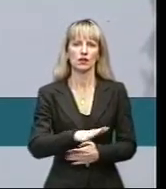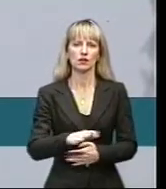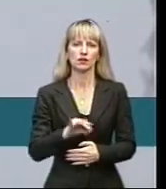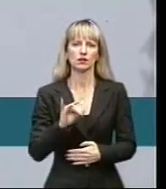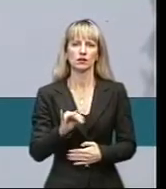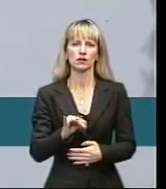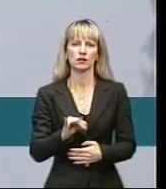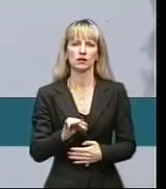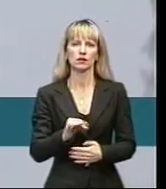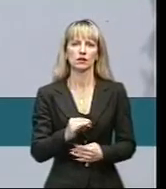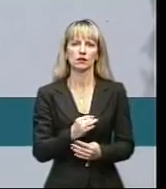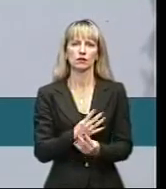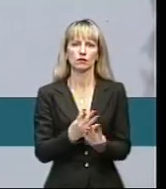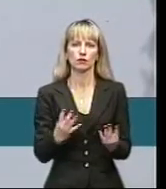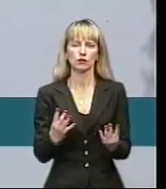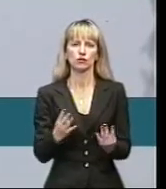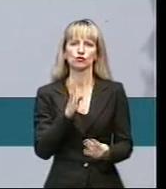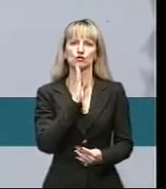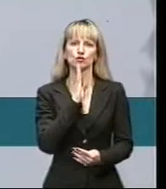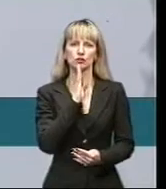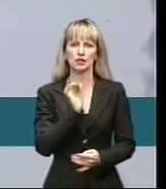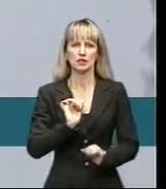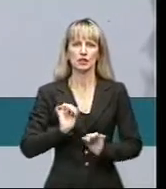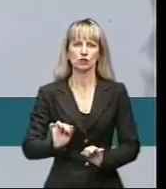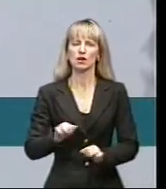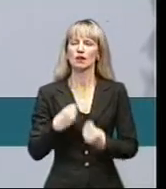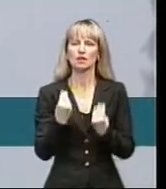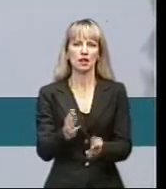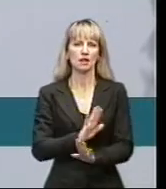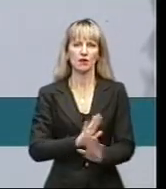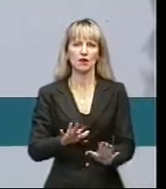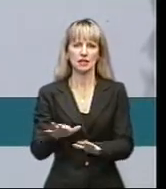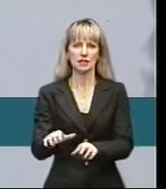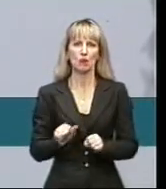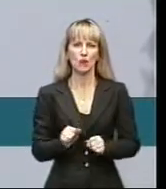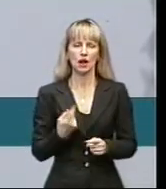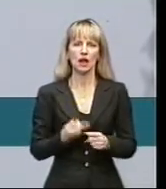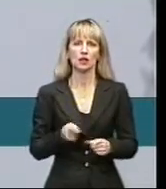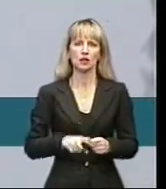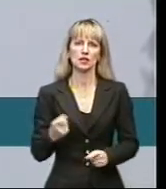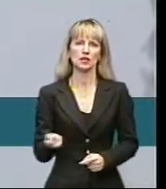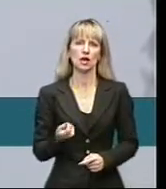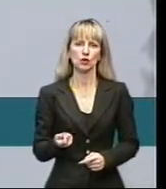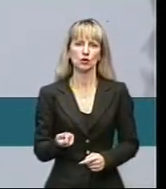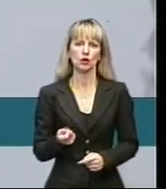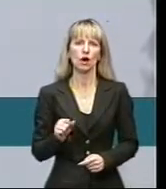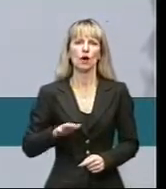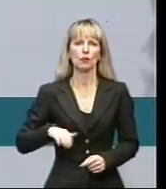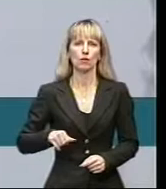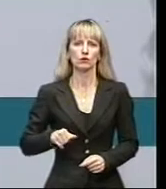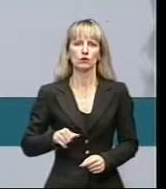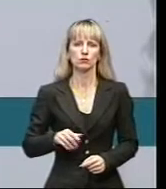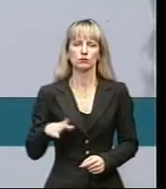то жінки, баби захищали, не давали забирати це зерно. Ну, а потім